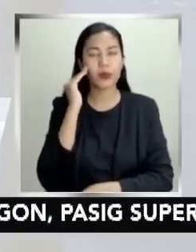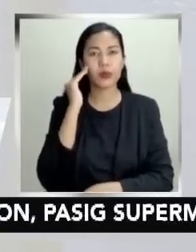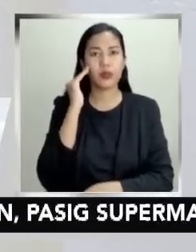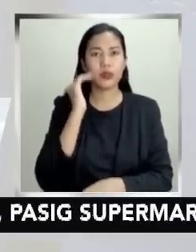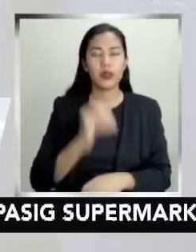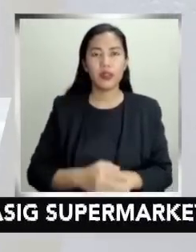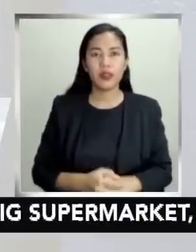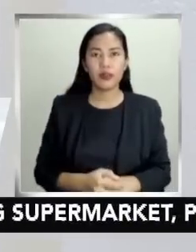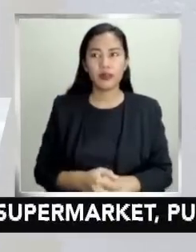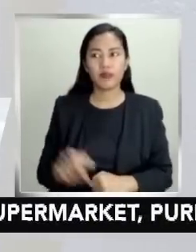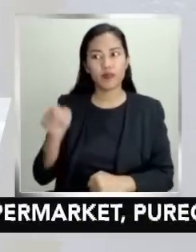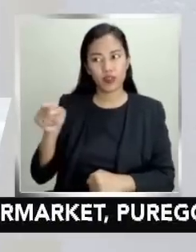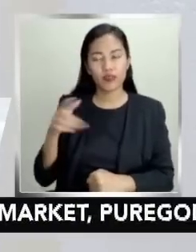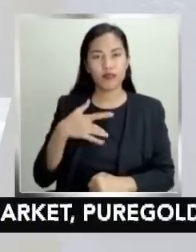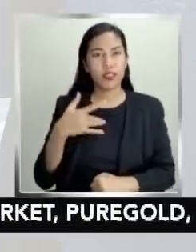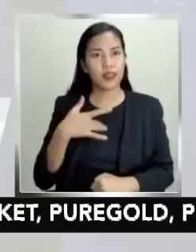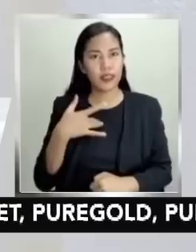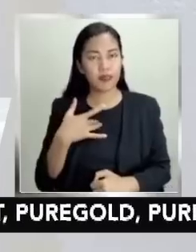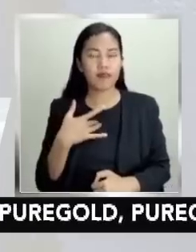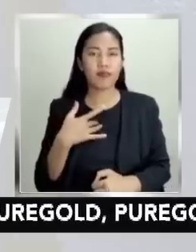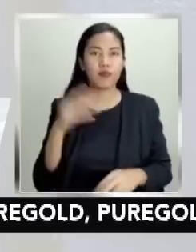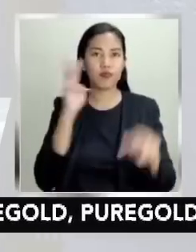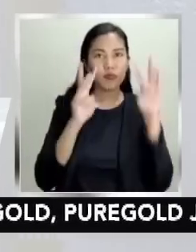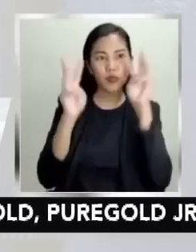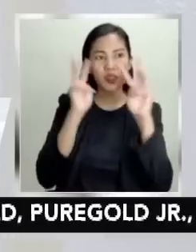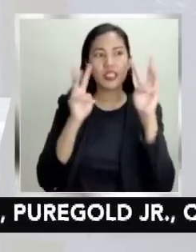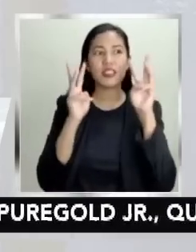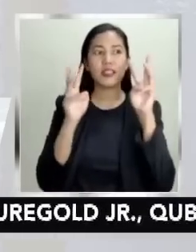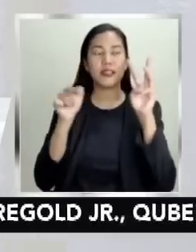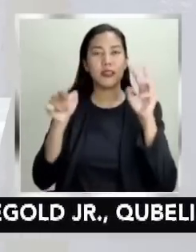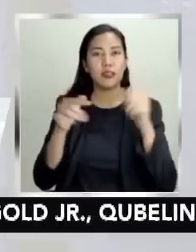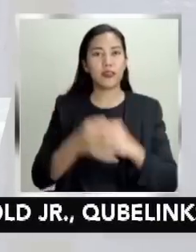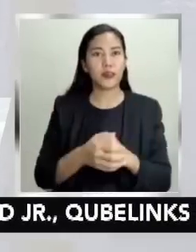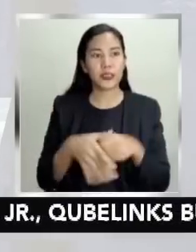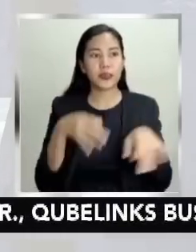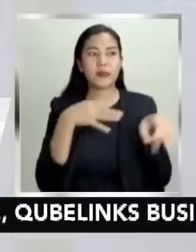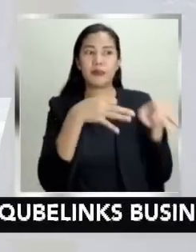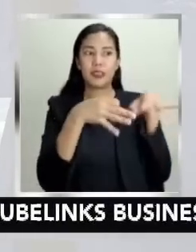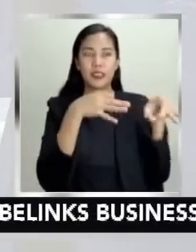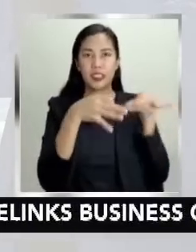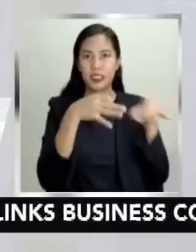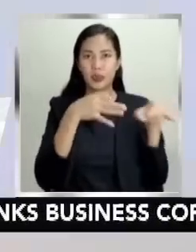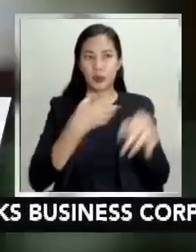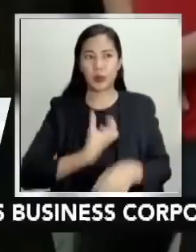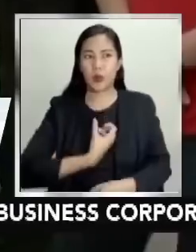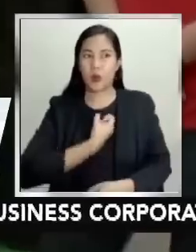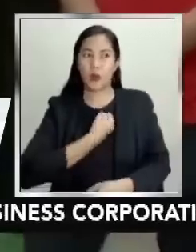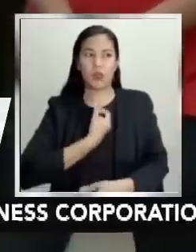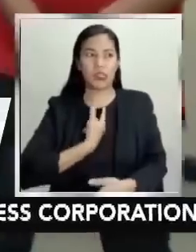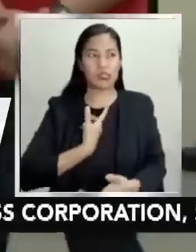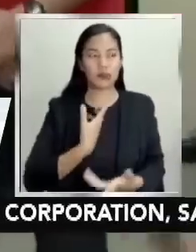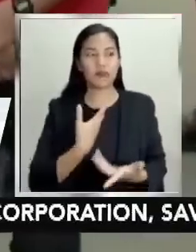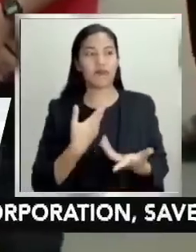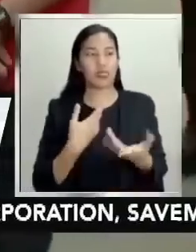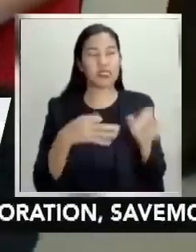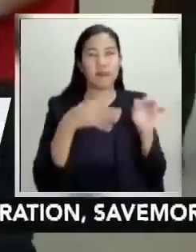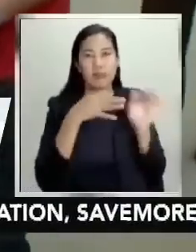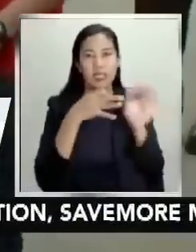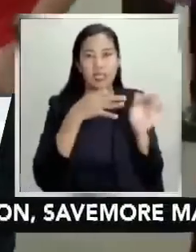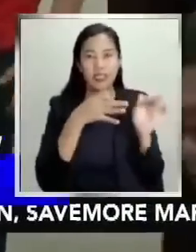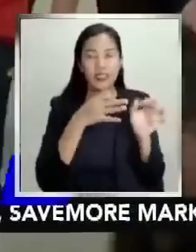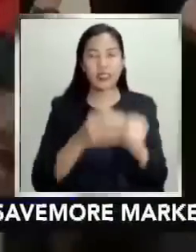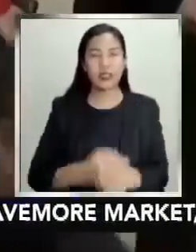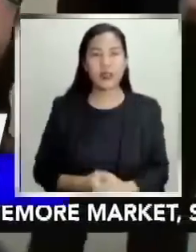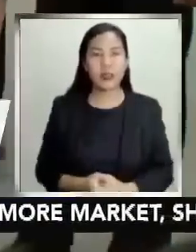anxious to to give his own interpretation of what he was trying to say. Nasa Bulacan ng Pangulo